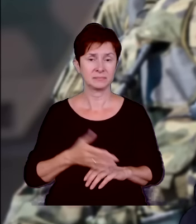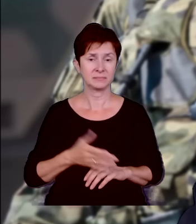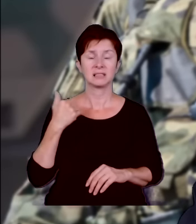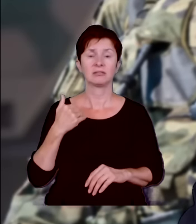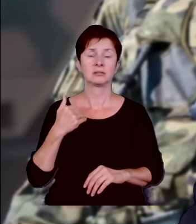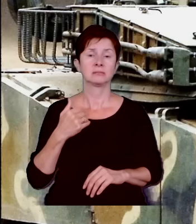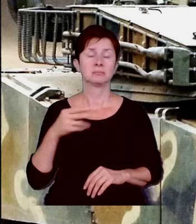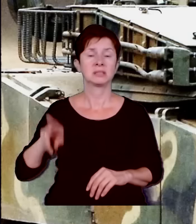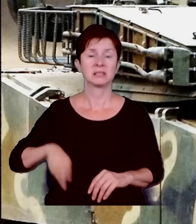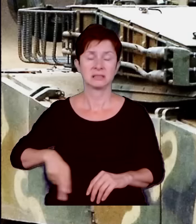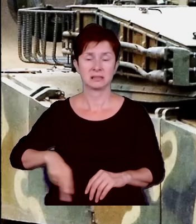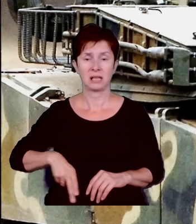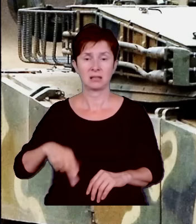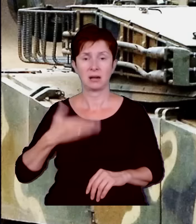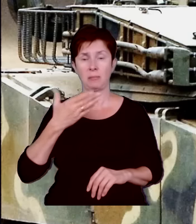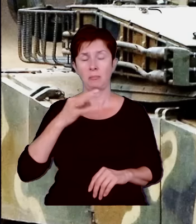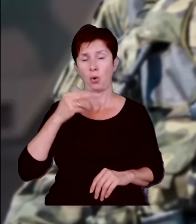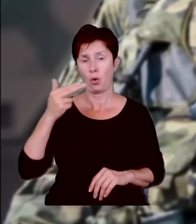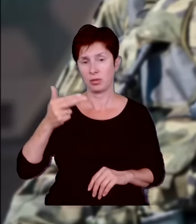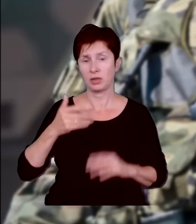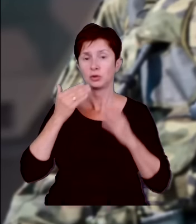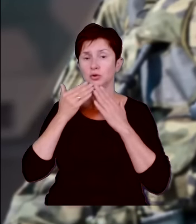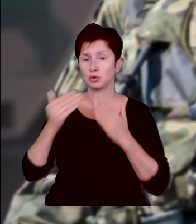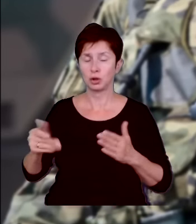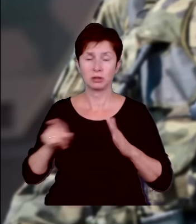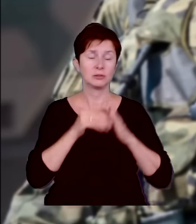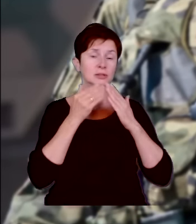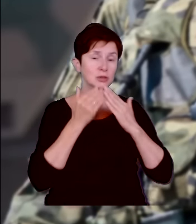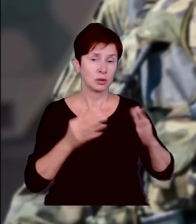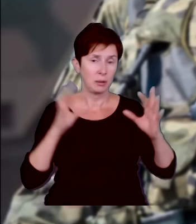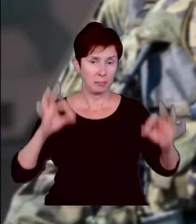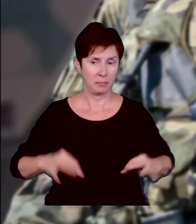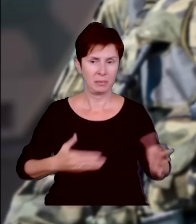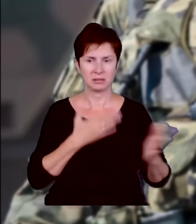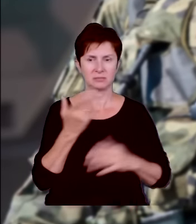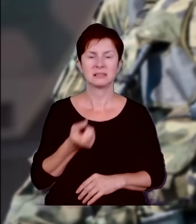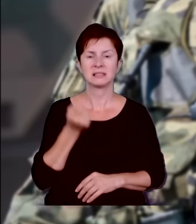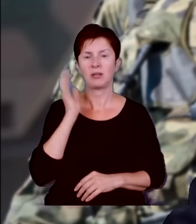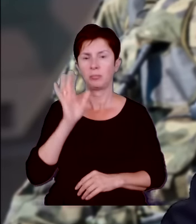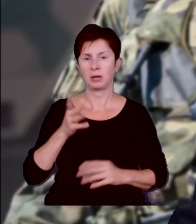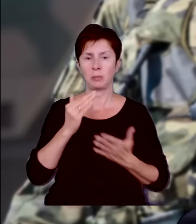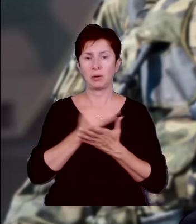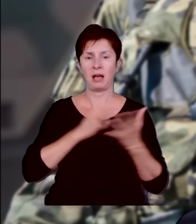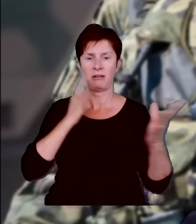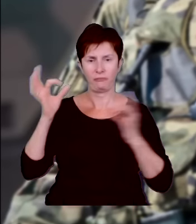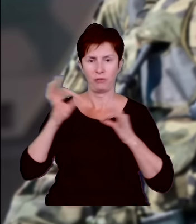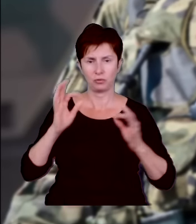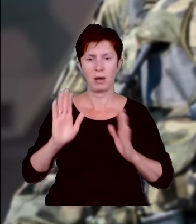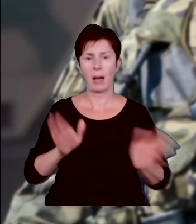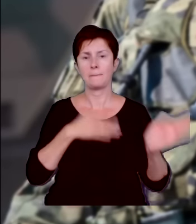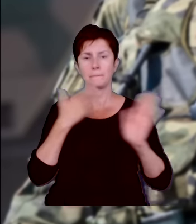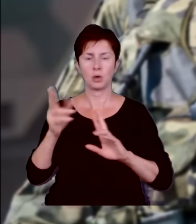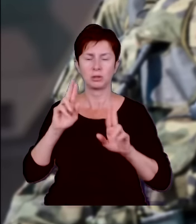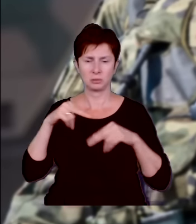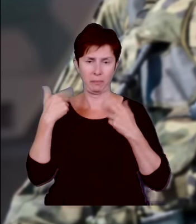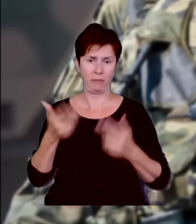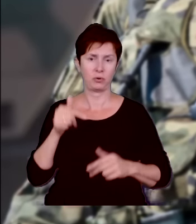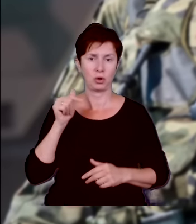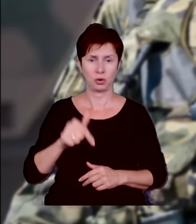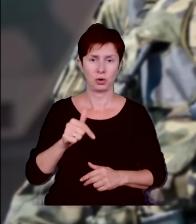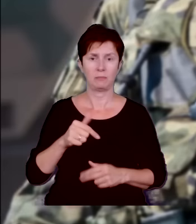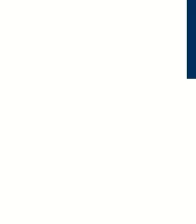Dziękuję bardzo za rozmowę za wię w naszym Studio za chwilę serwis informacyjny a potem jeszcze wrócimy do dnia z